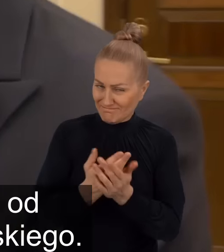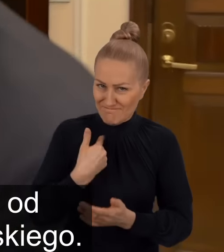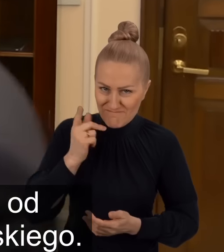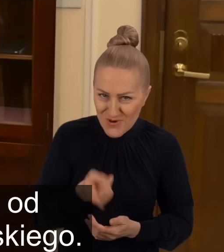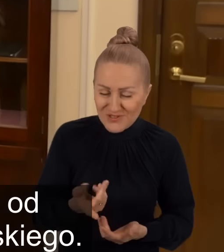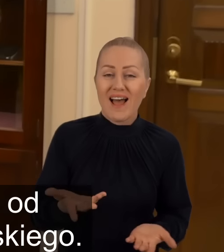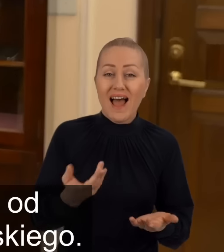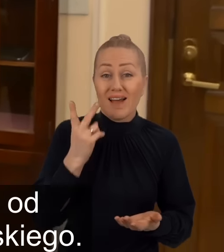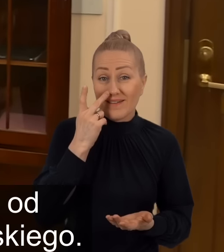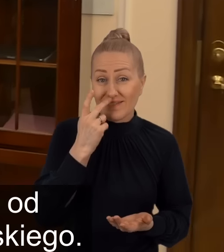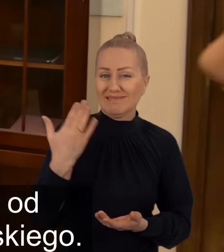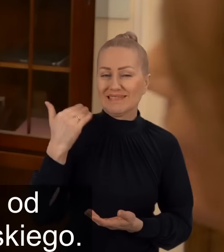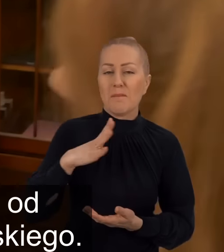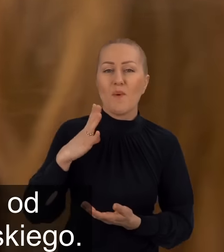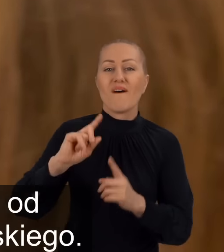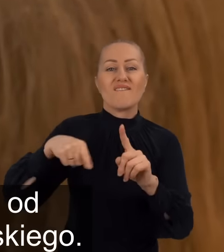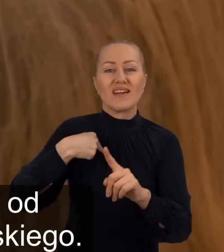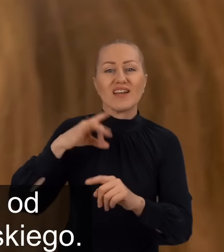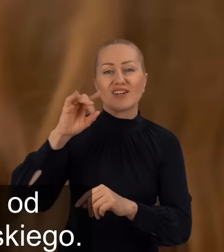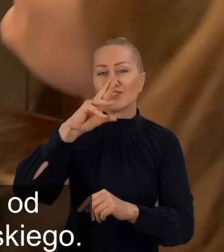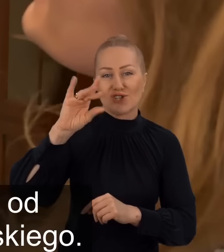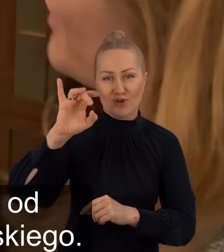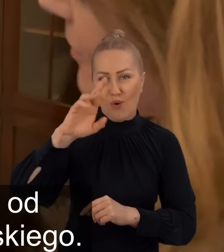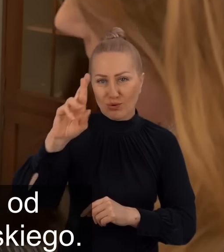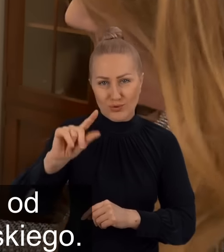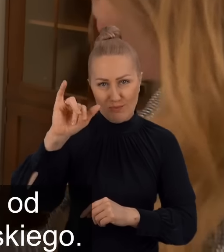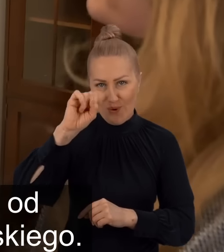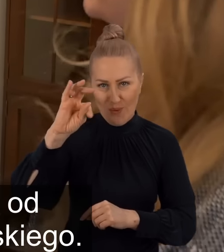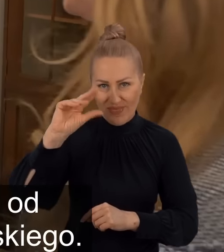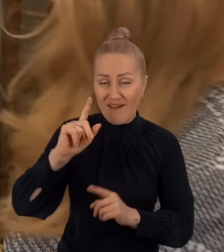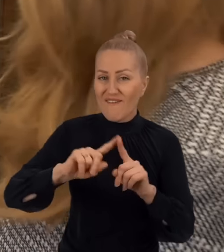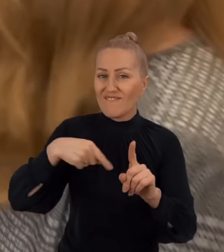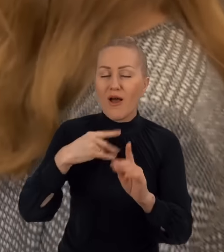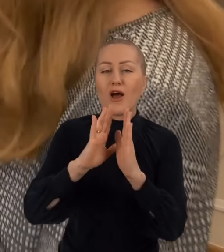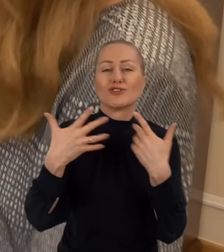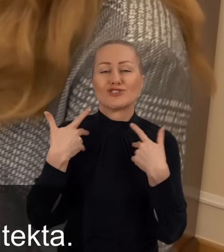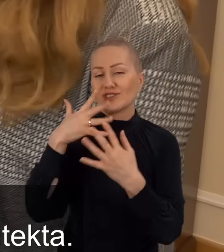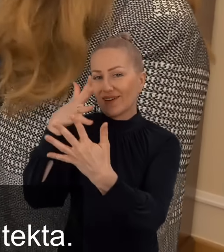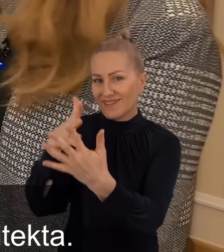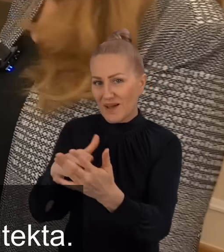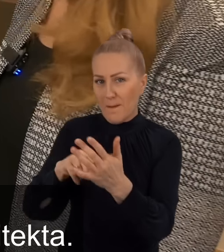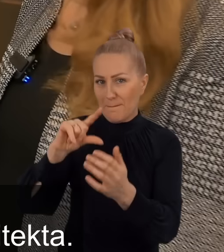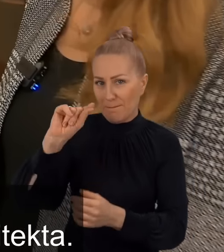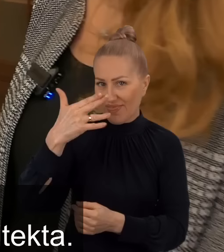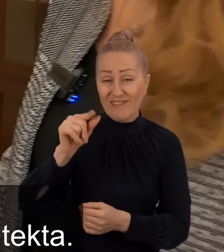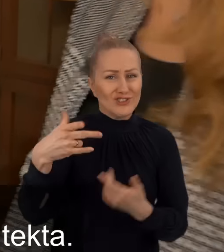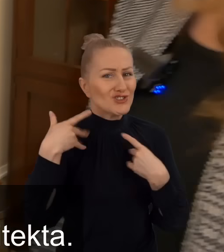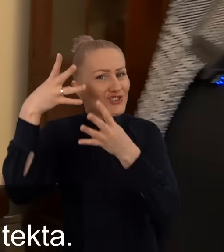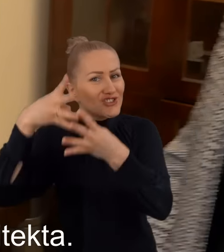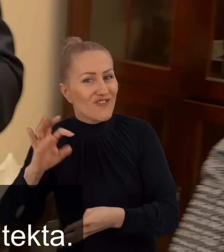ostatnio dostałem z bardzo miłym listem od Grzegorza Piątka, biografię Pniewskiego, tego, który to